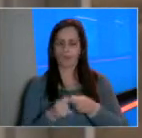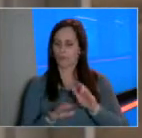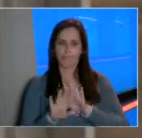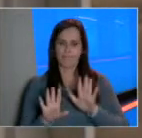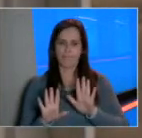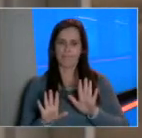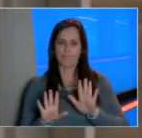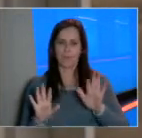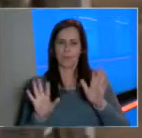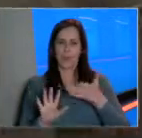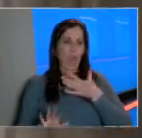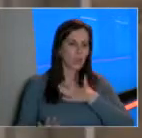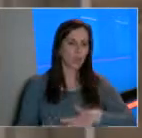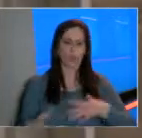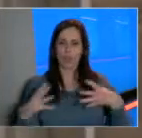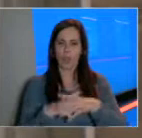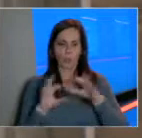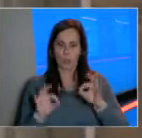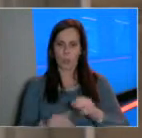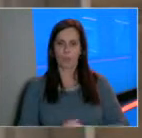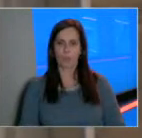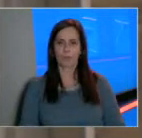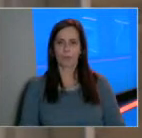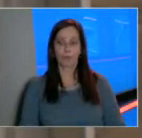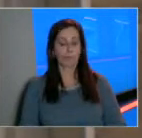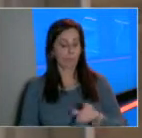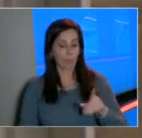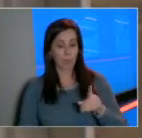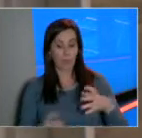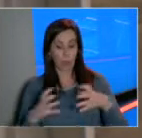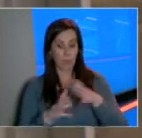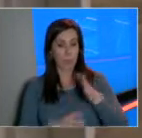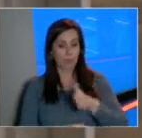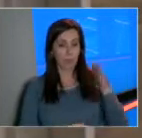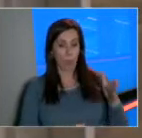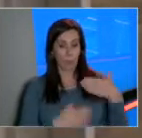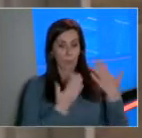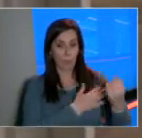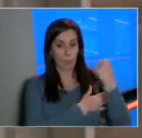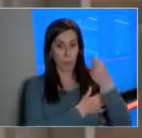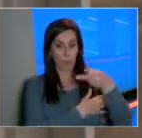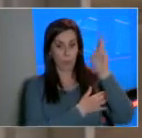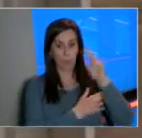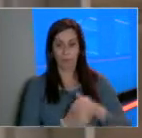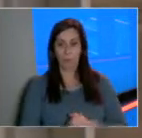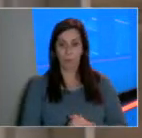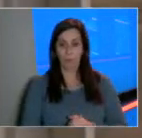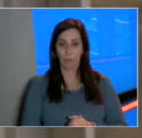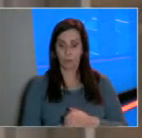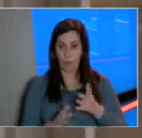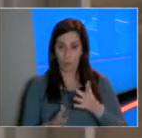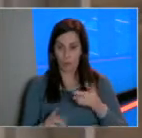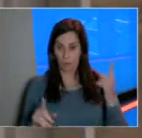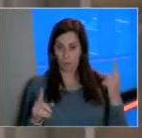של רצון, של אחדות באמת. אתה חושב שהאיחוד בשמאל יחזק אותם? אחדות בשמאל מה,